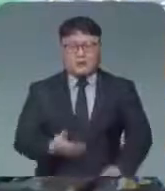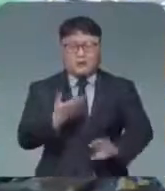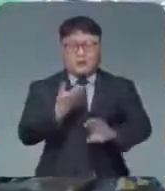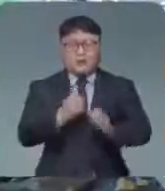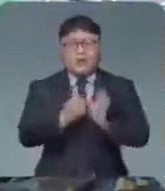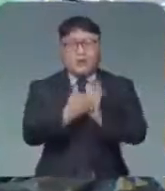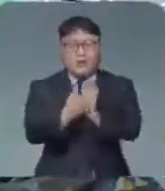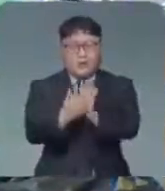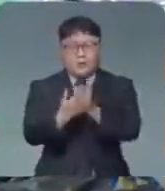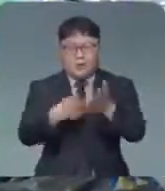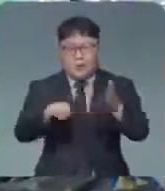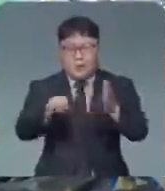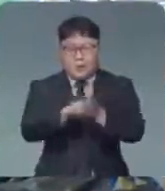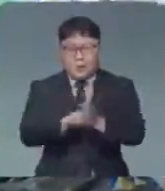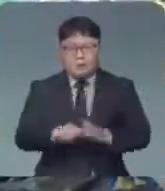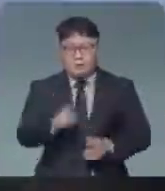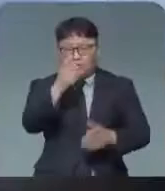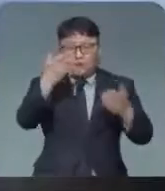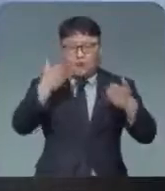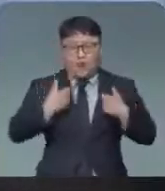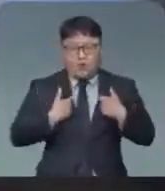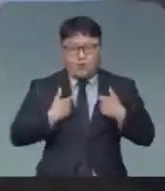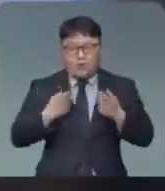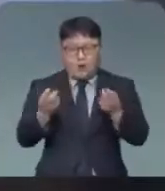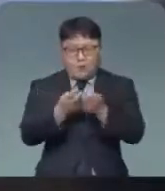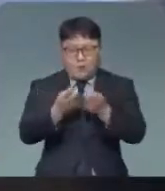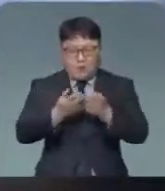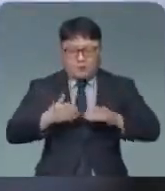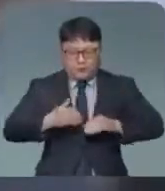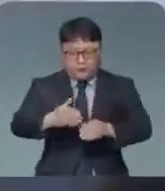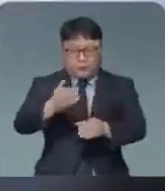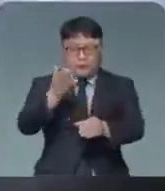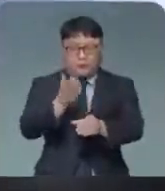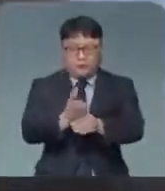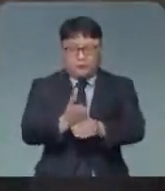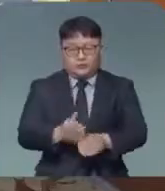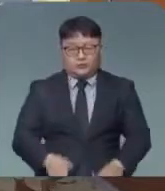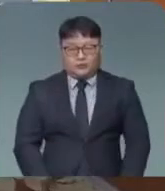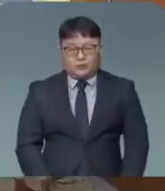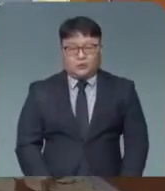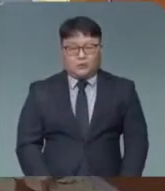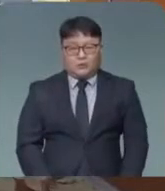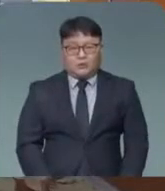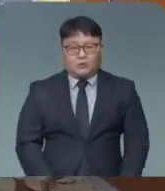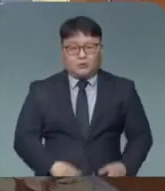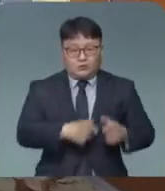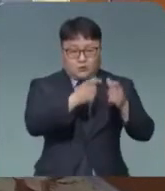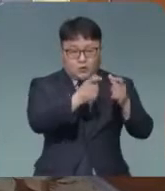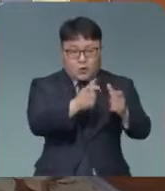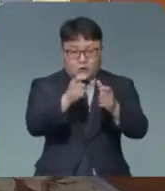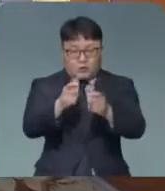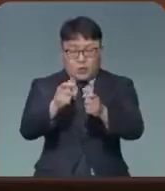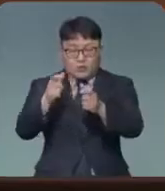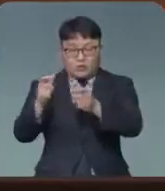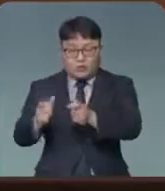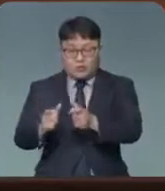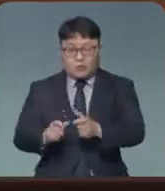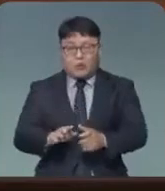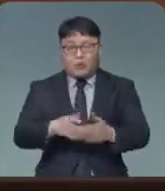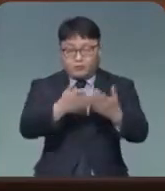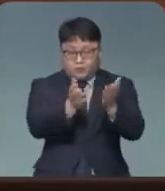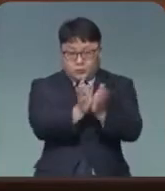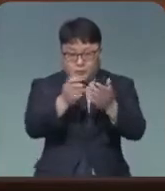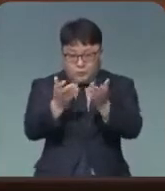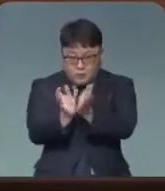감염 차단을 위한 범정부 차원의 대책도 추진됩니다. 법무부와 고용부, 여가부, 농식품 등